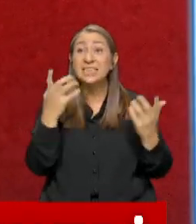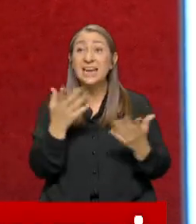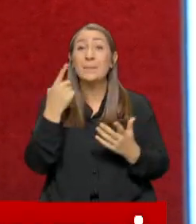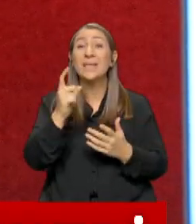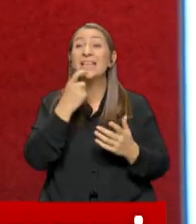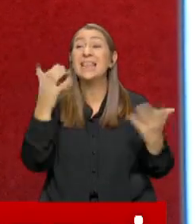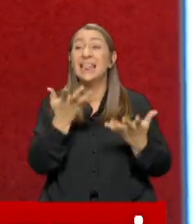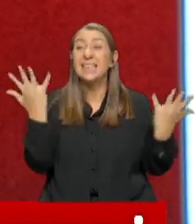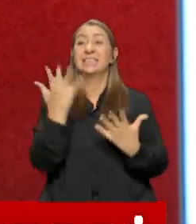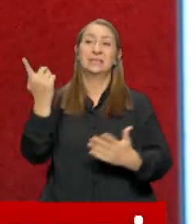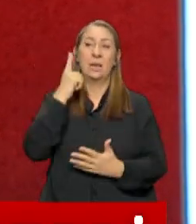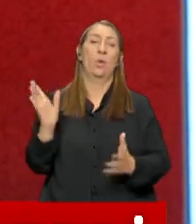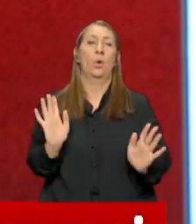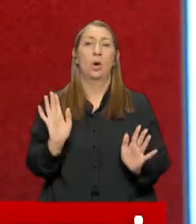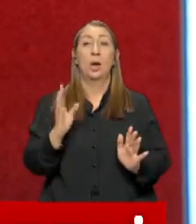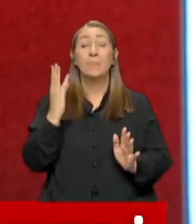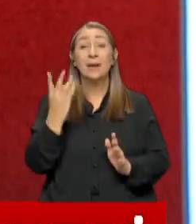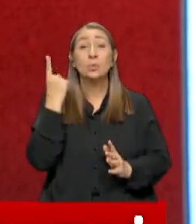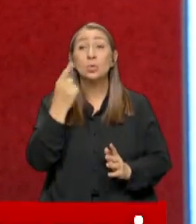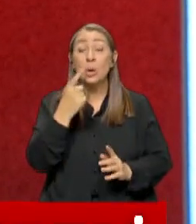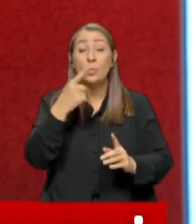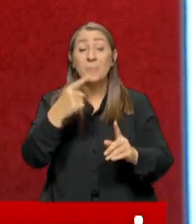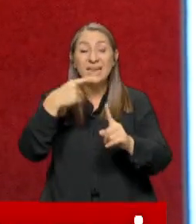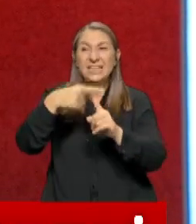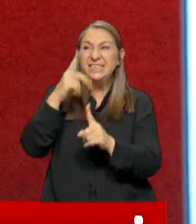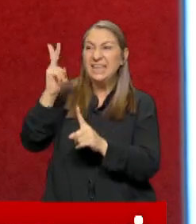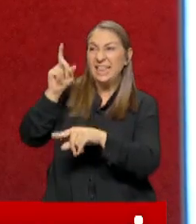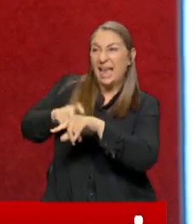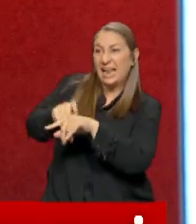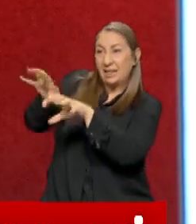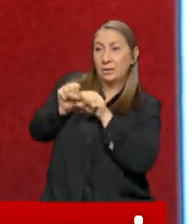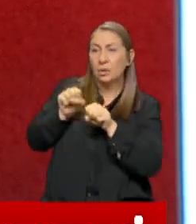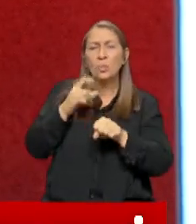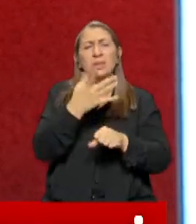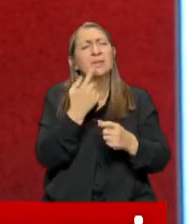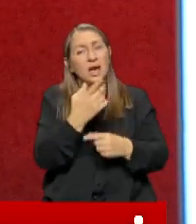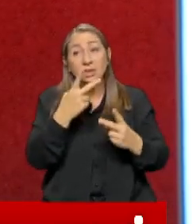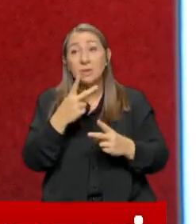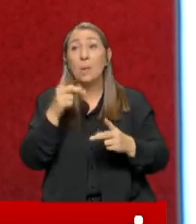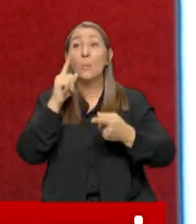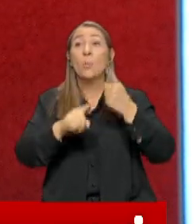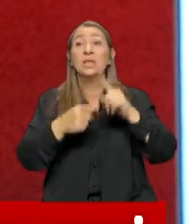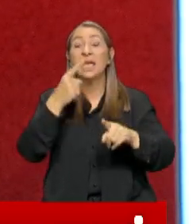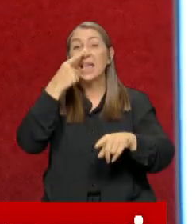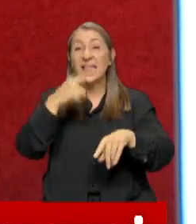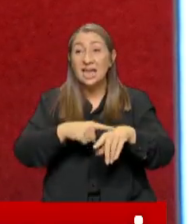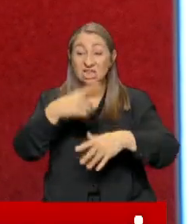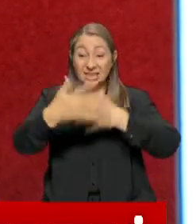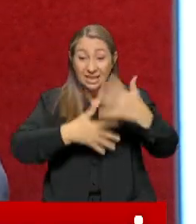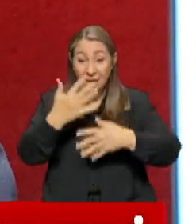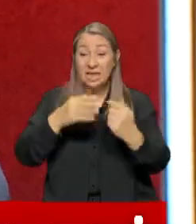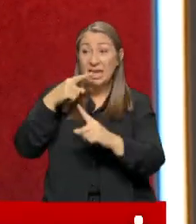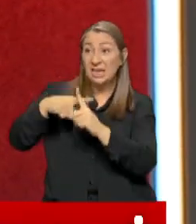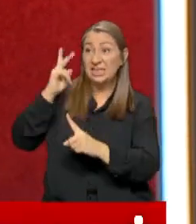bin yıllardır dinliyor Bak dün dedim ki bu bir Hristiyanlık taklididir ne demek açar mısın siyasete inancı karıştırmak bir